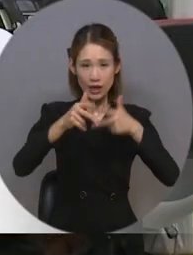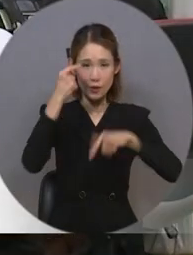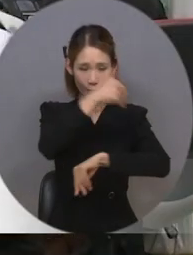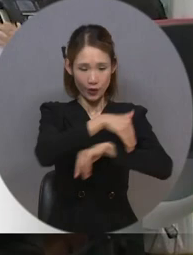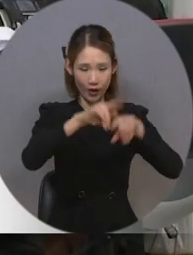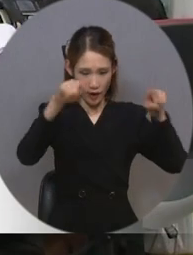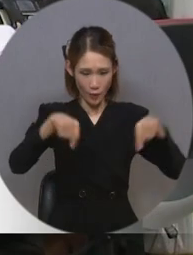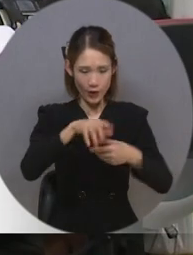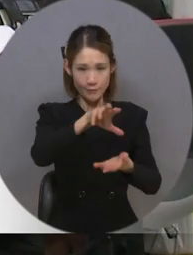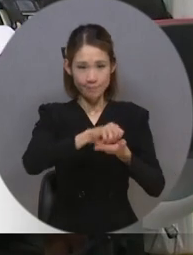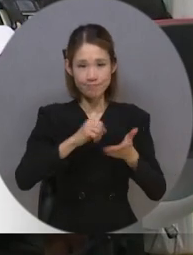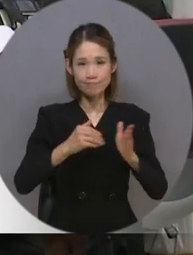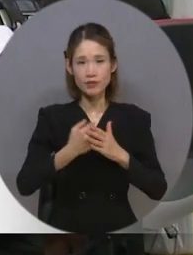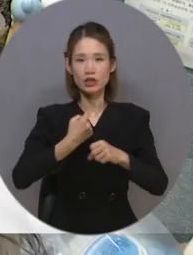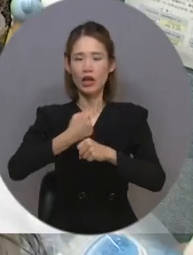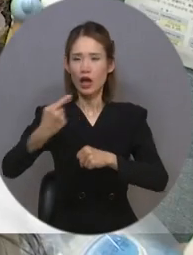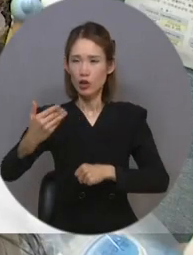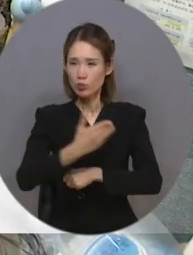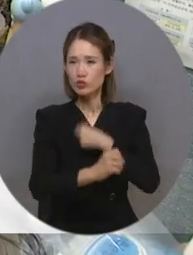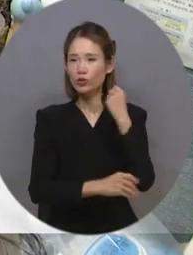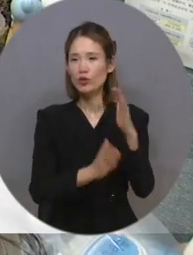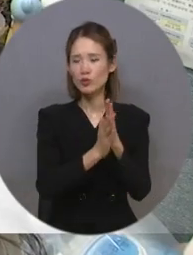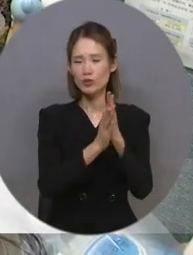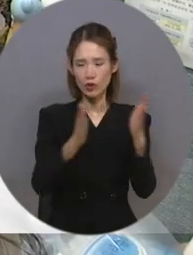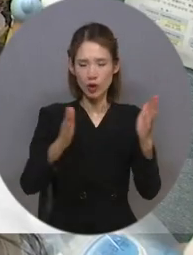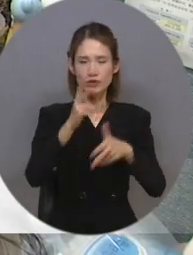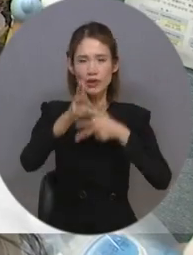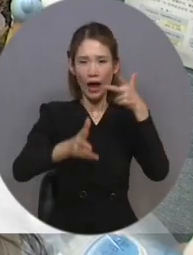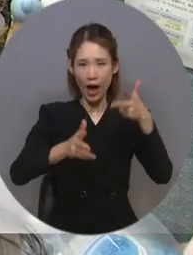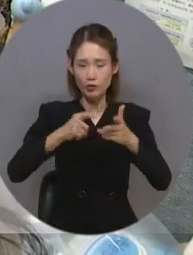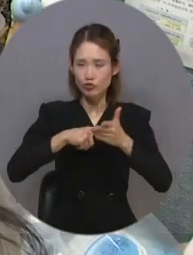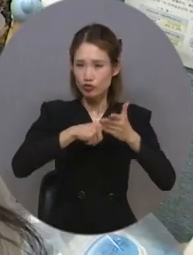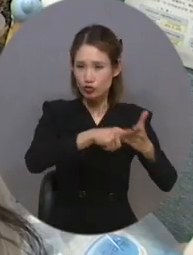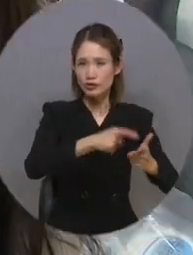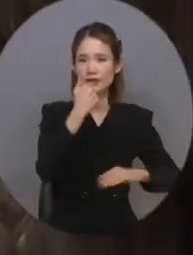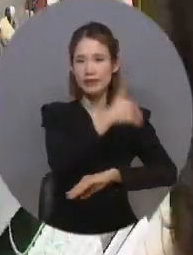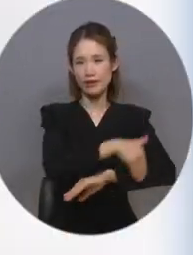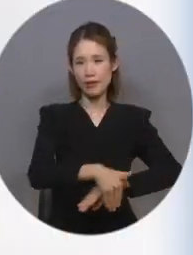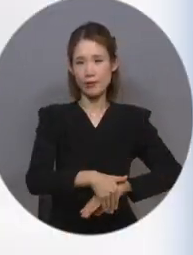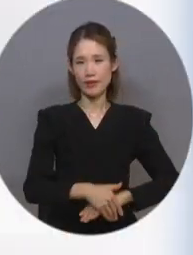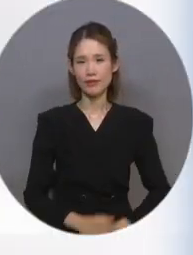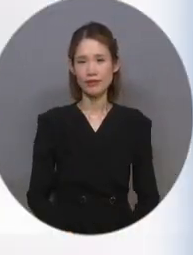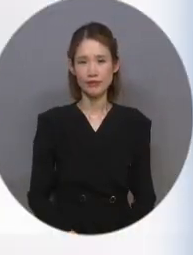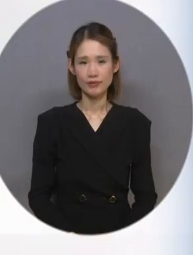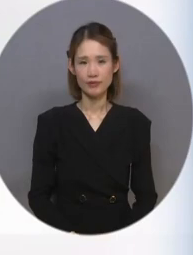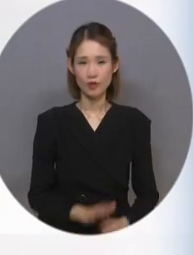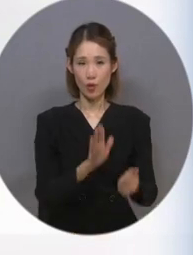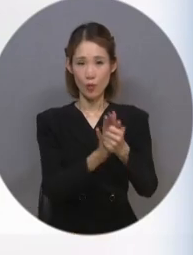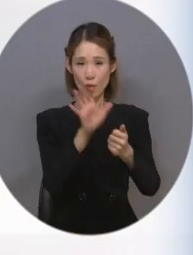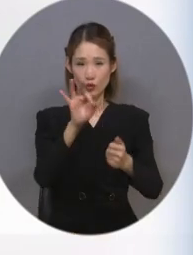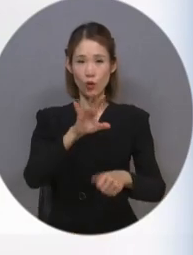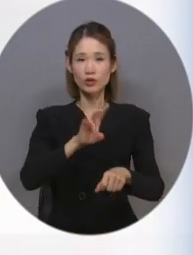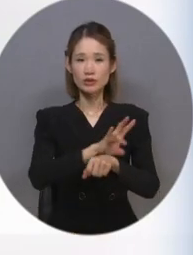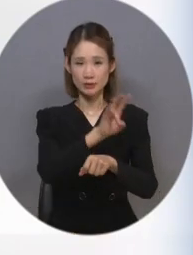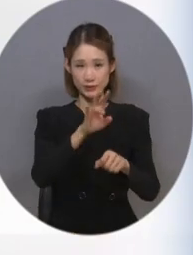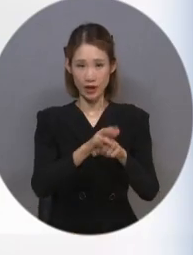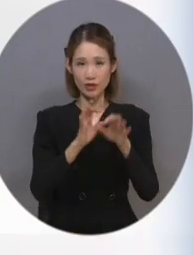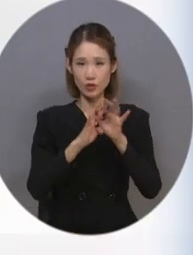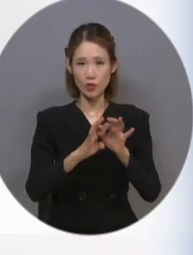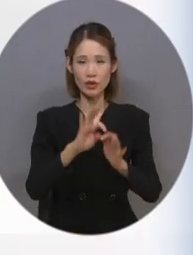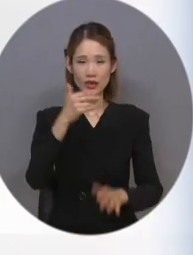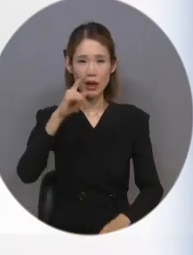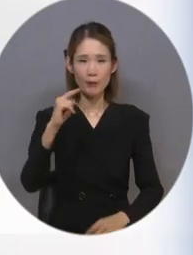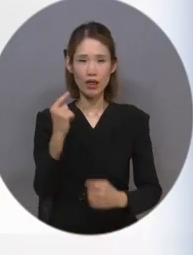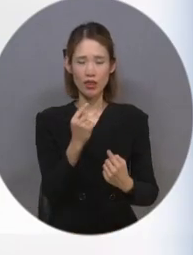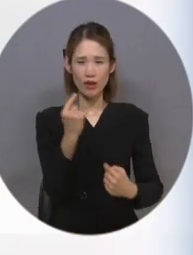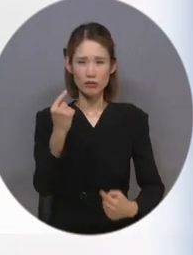수립하고 내년부터 본격적으로 사업을 추진할 예정입니다 보조금 24를 통해 난방요금